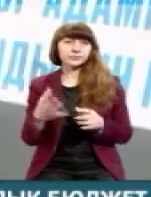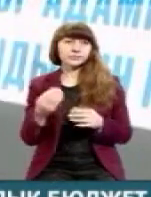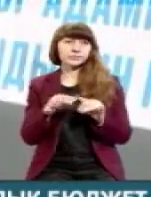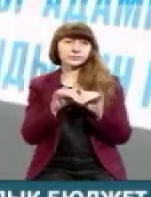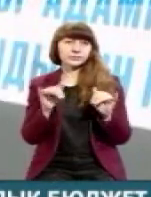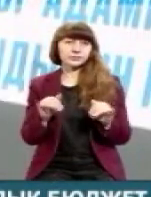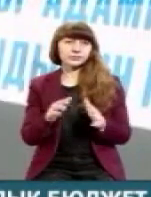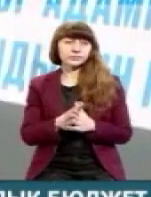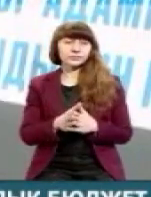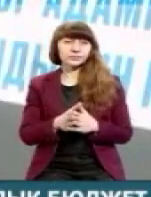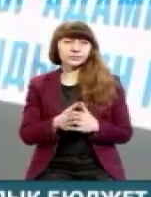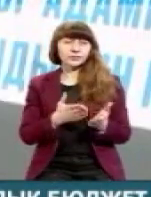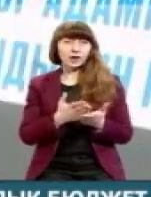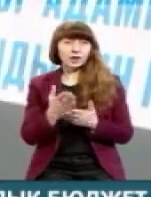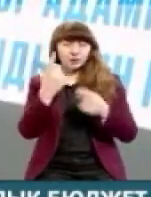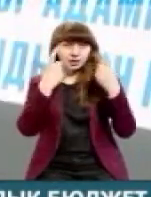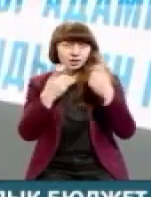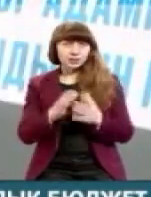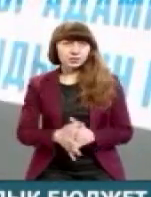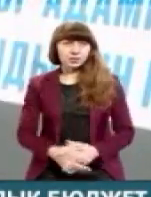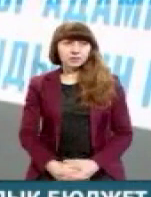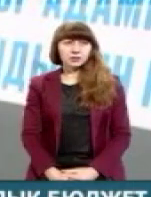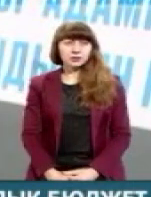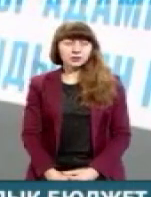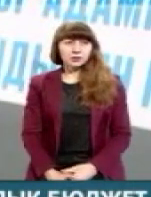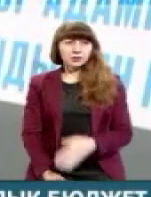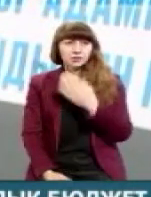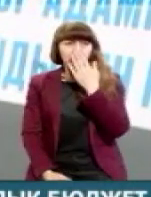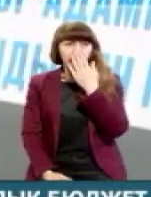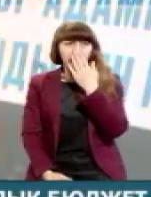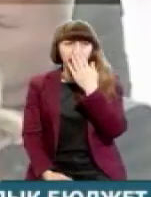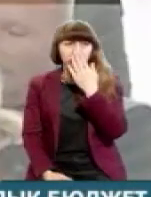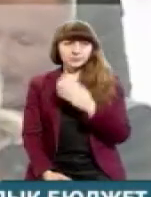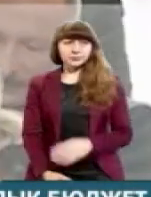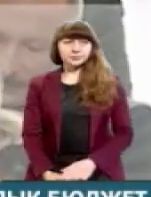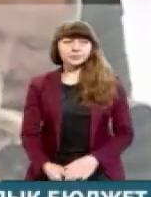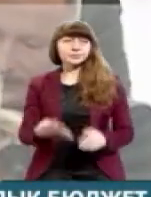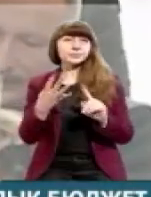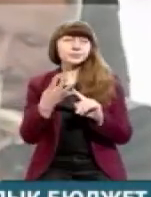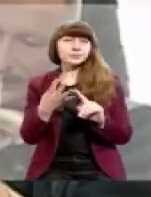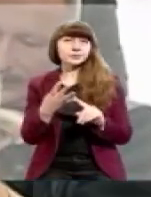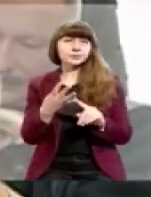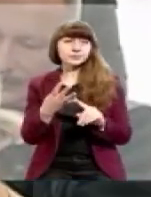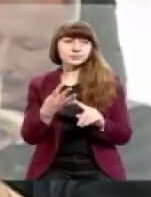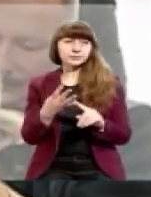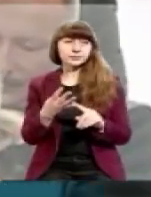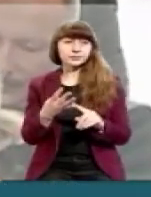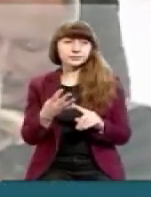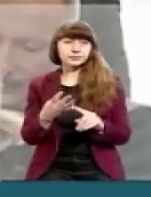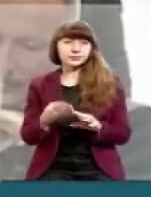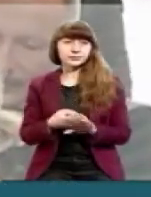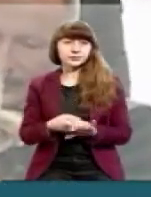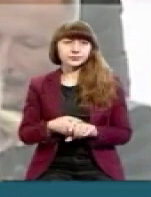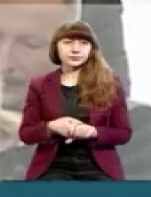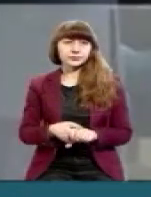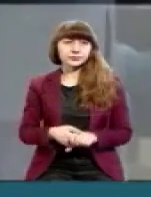ұйымдарды барынша мемлекеттік құру процесіне жұмылдыру. Төртінші – отбасы институтын нығайту,